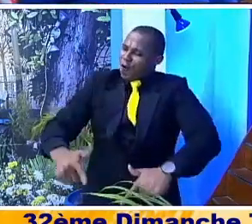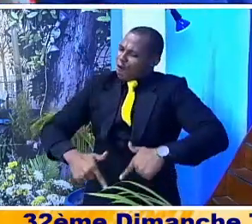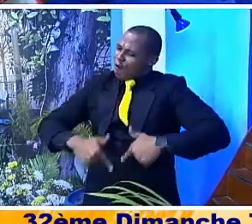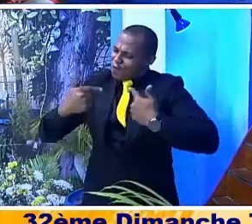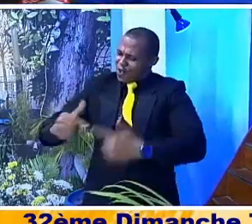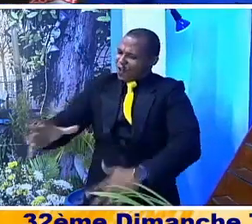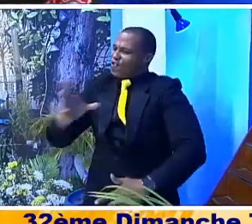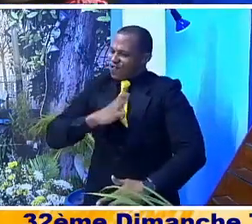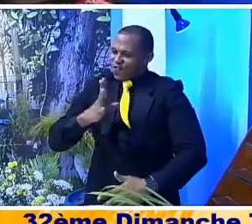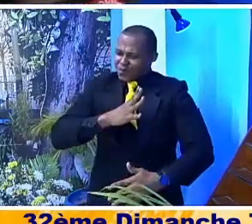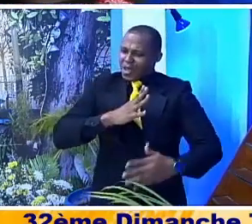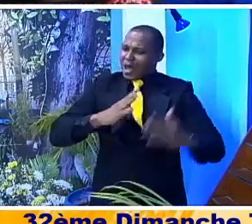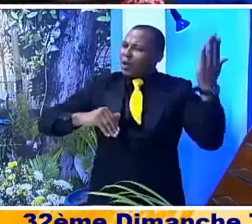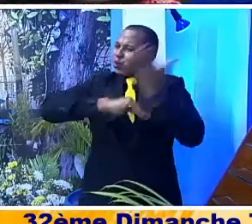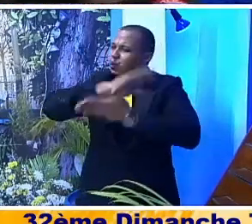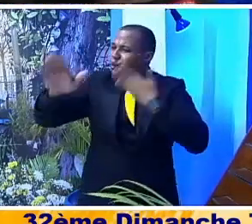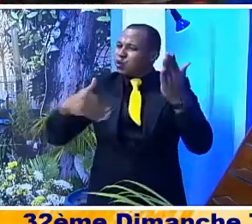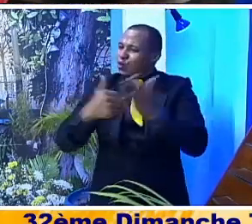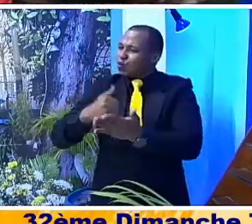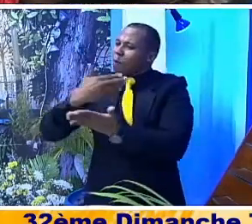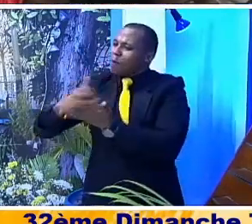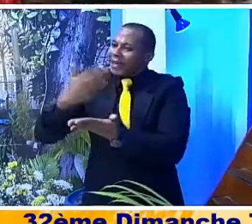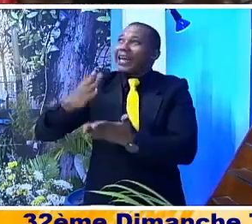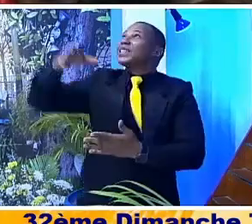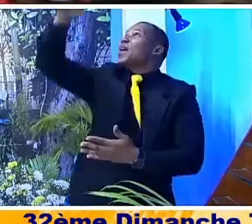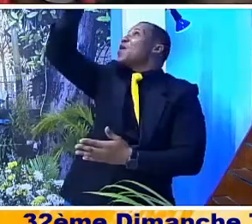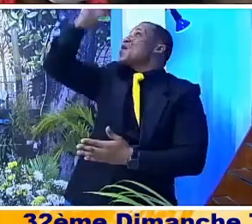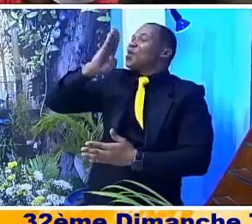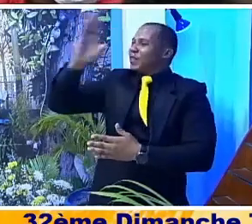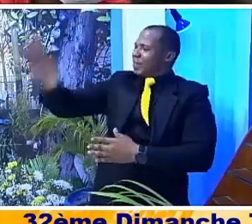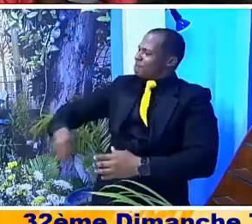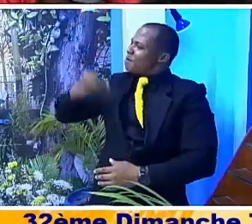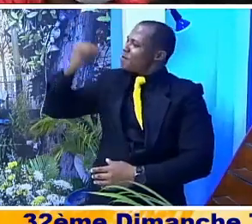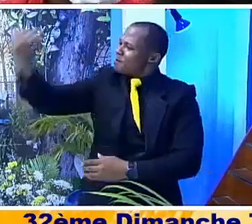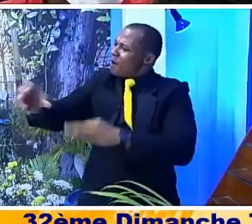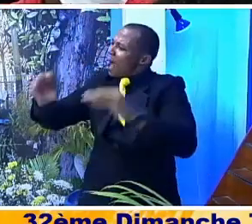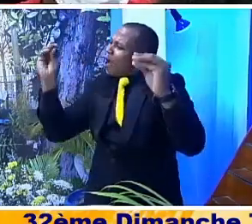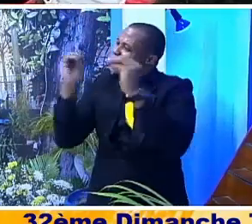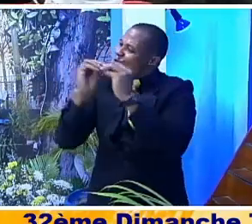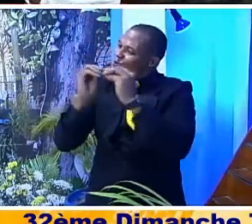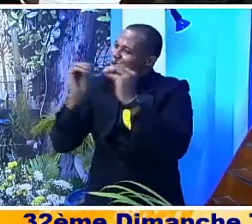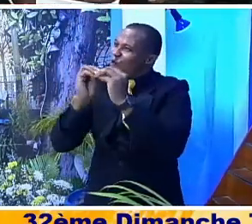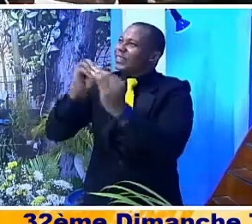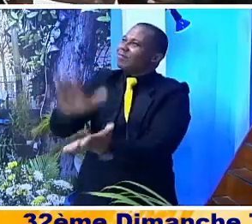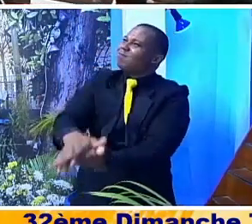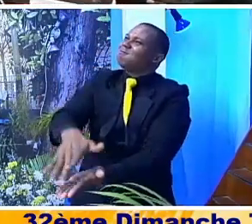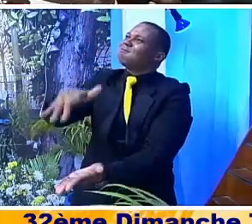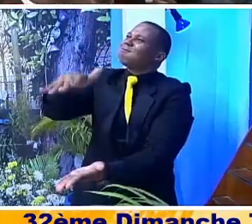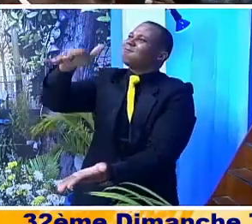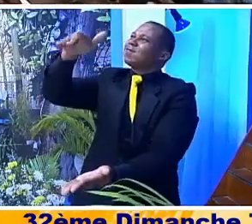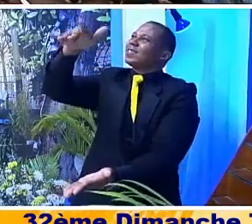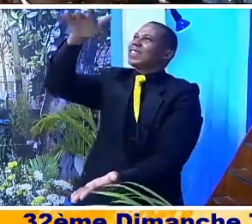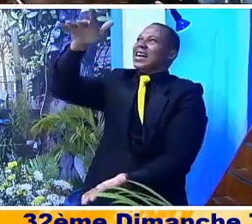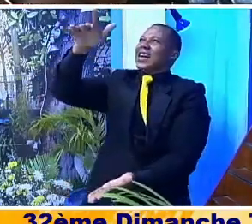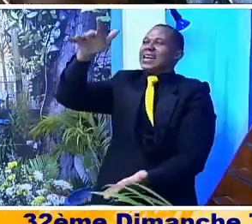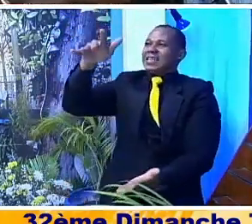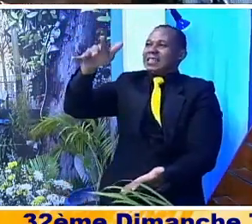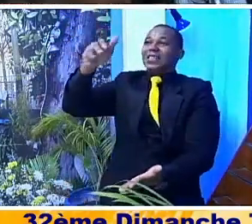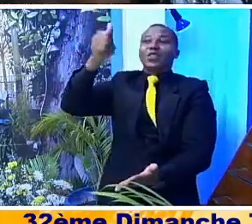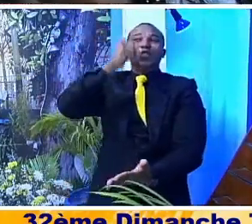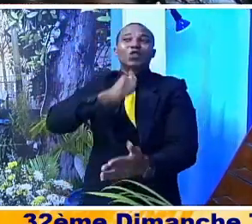Parce que tout ton partagé, bon Dieu, liba ou plus la grâce. Maintenant, frère